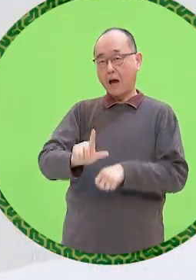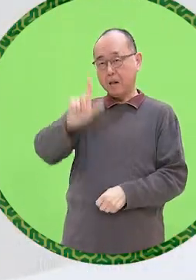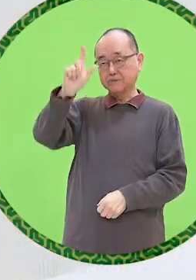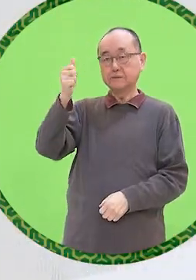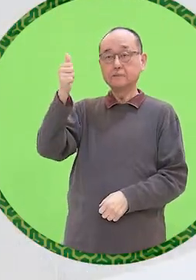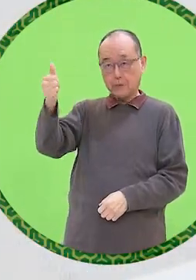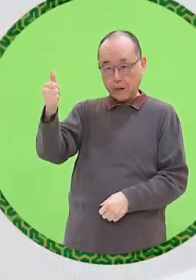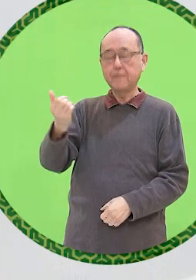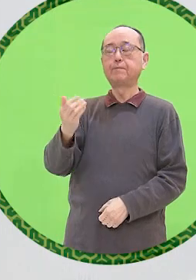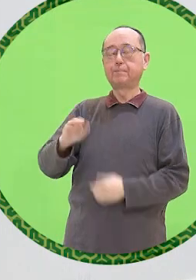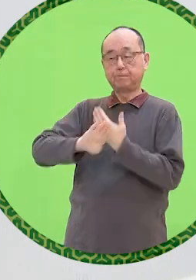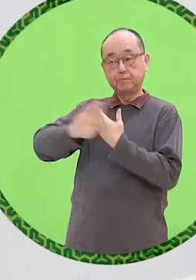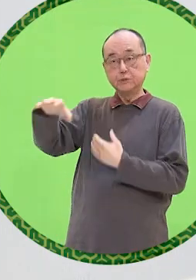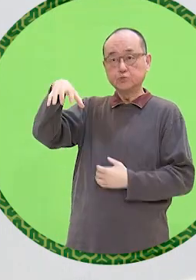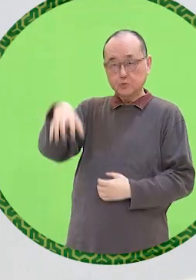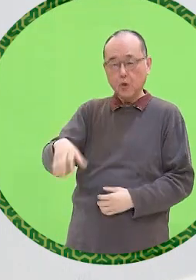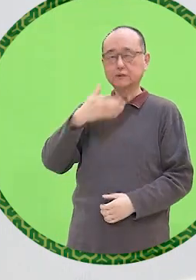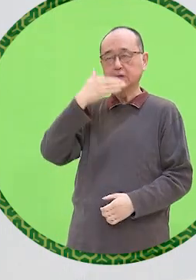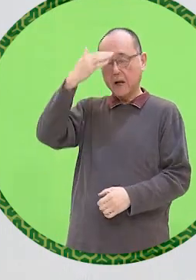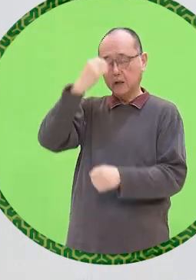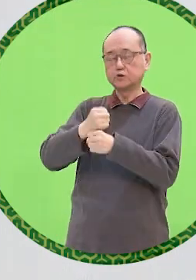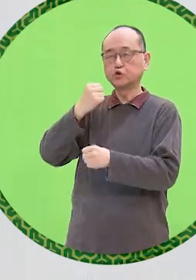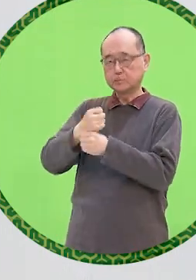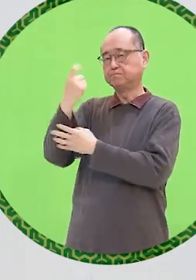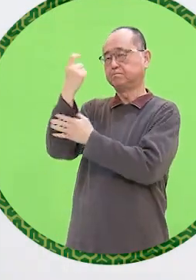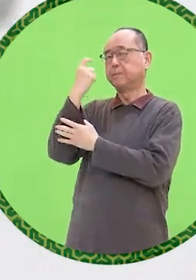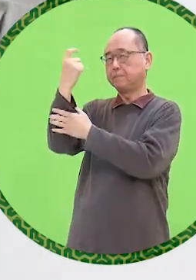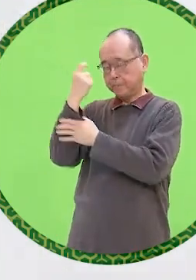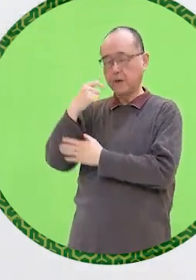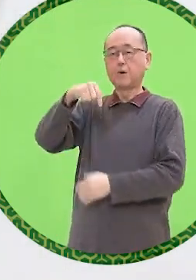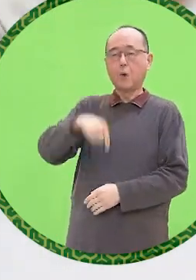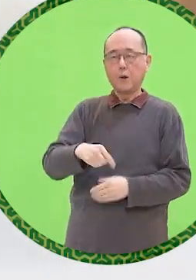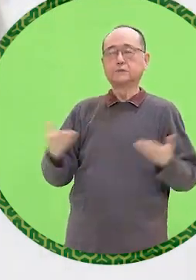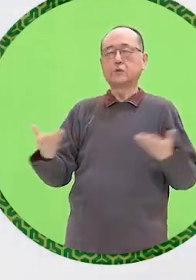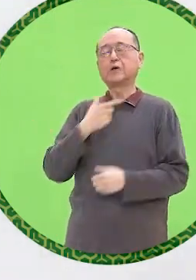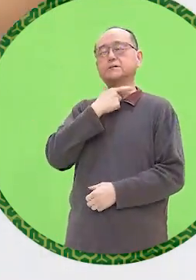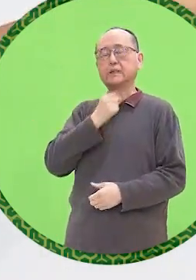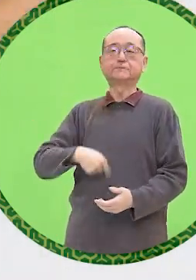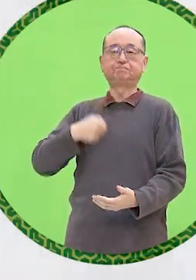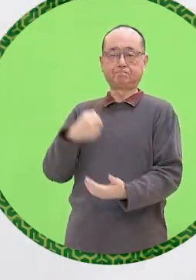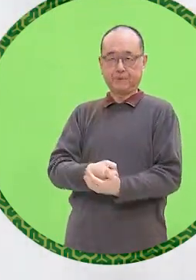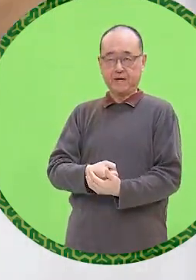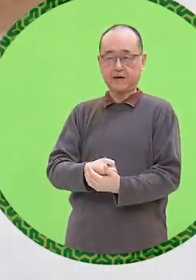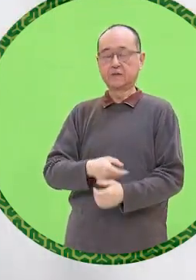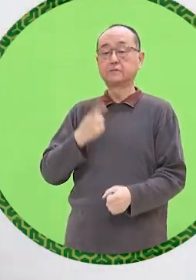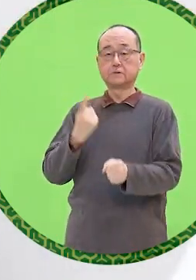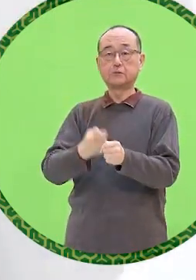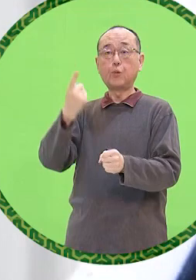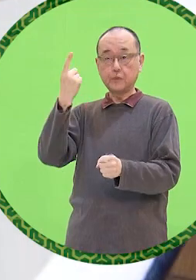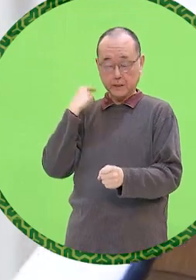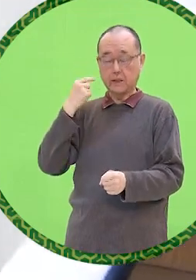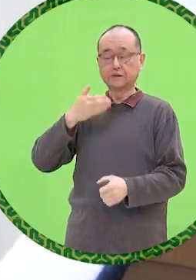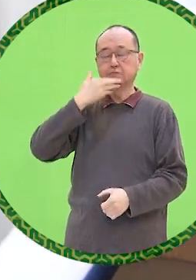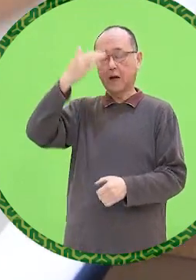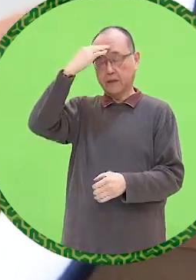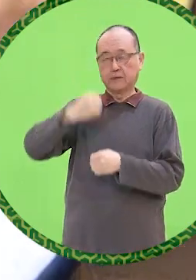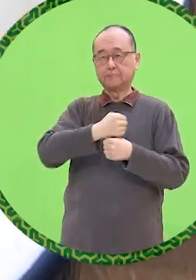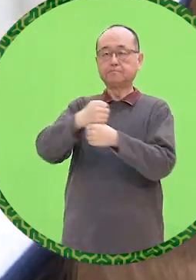他で酒造りを学んできた村上さんは、ここで酒造りをしたいと決意。去年から杜氏を務めています